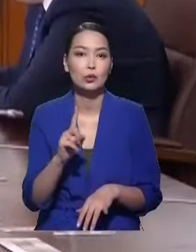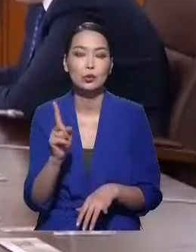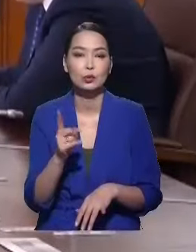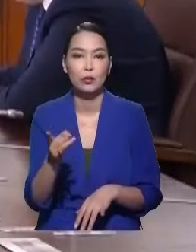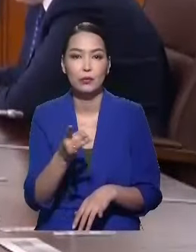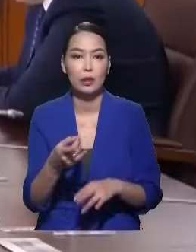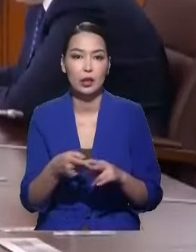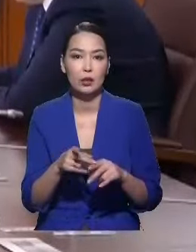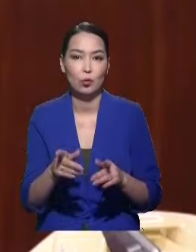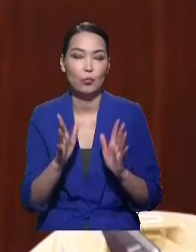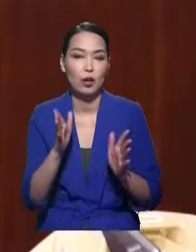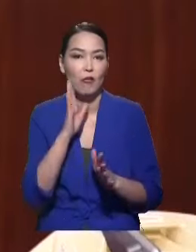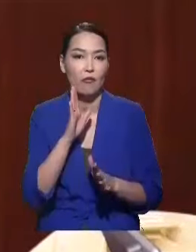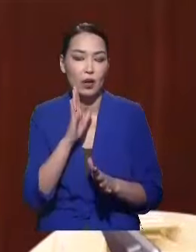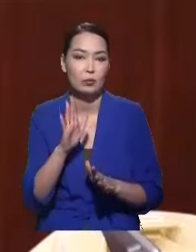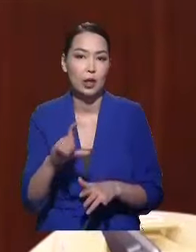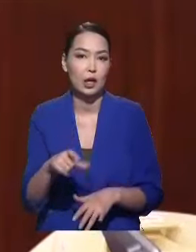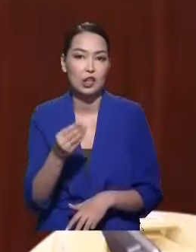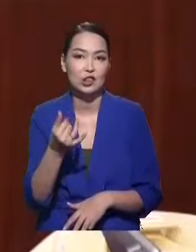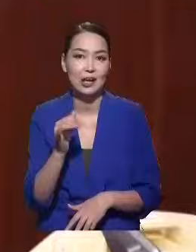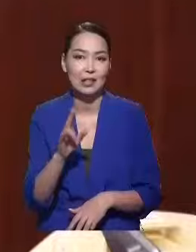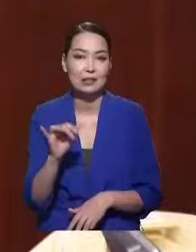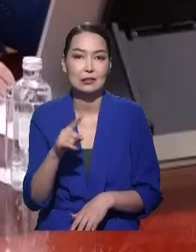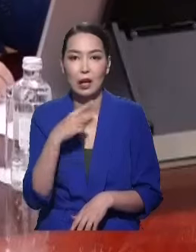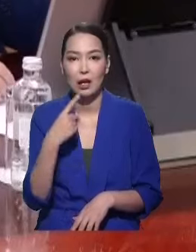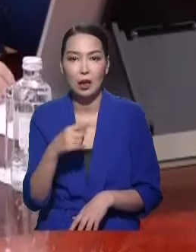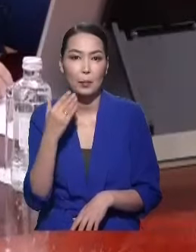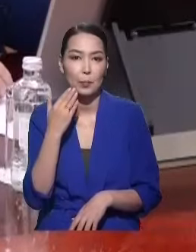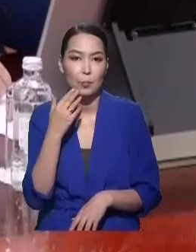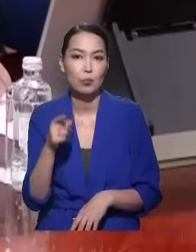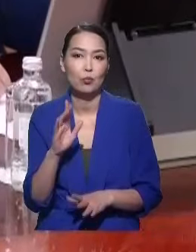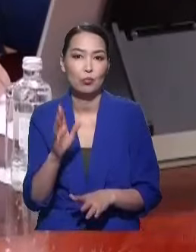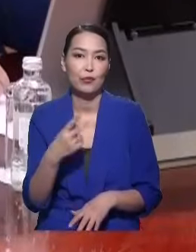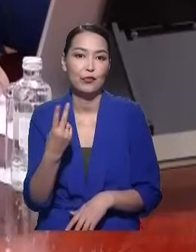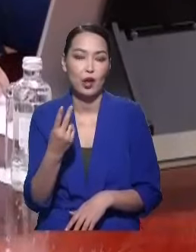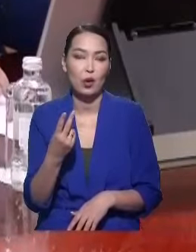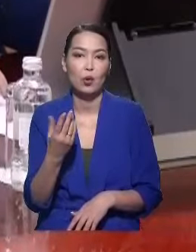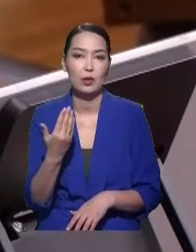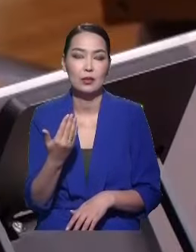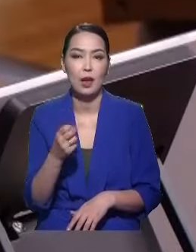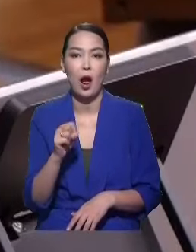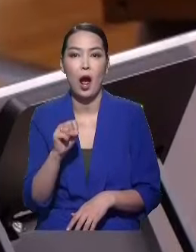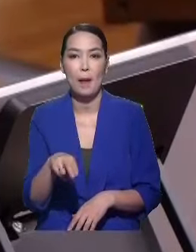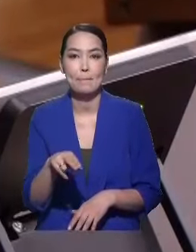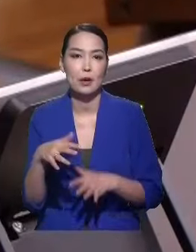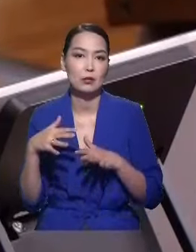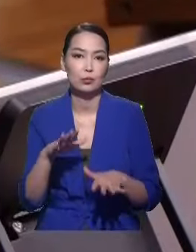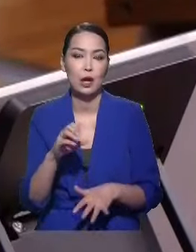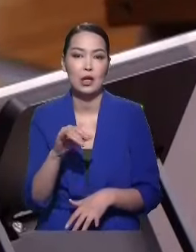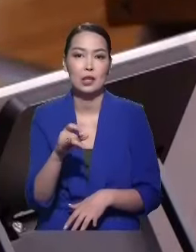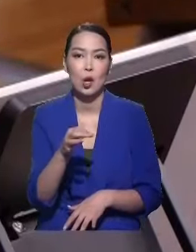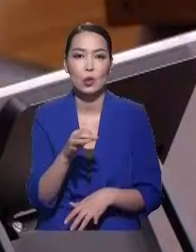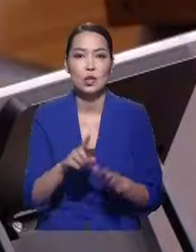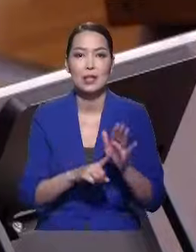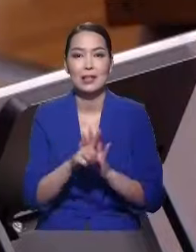регионах ожидается большая вода по реке Жайык из России. По прогнозам, она поступит во второй декаде апреля, а от Рауской области в начале